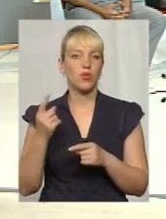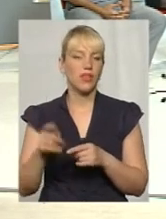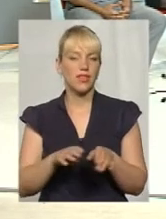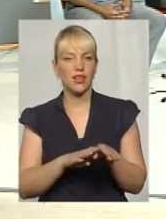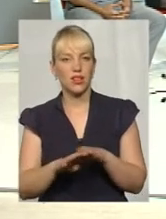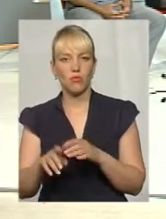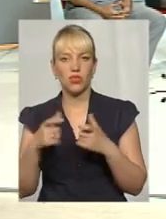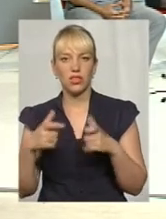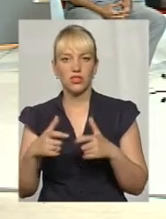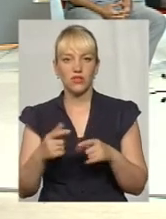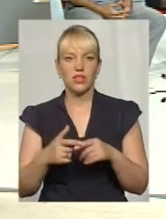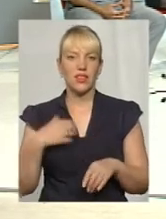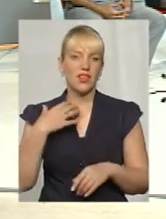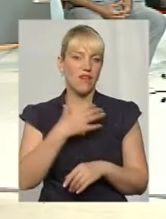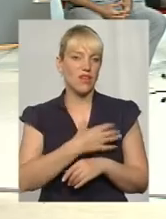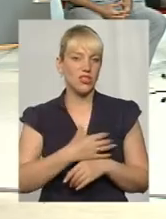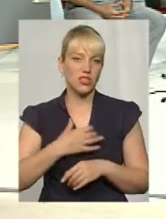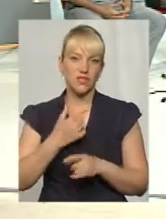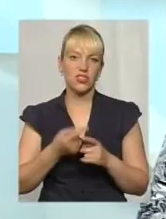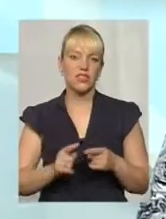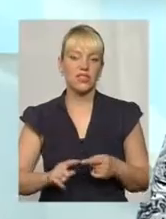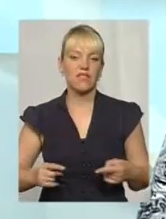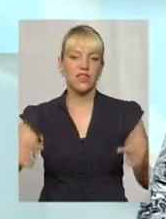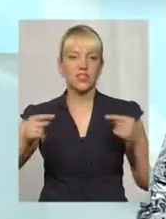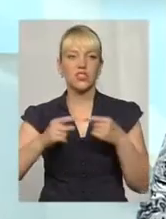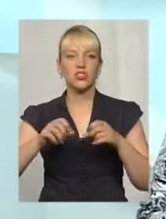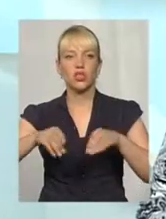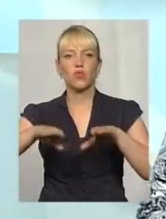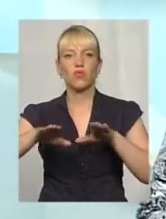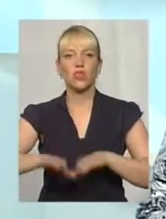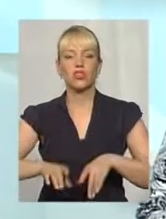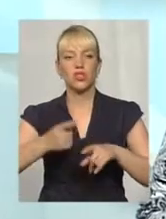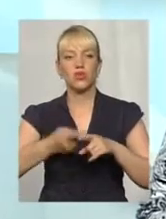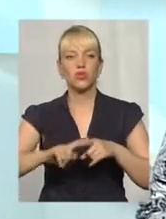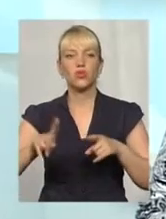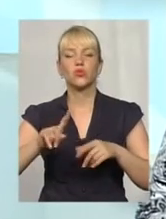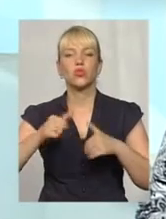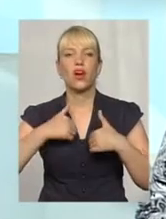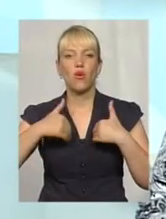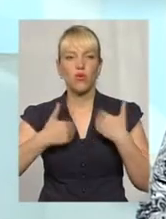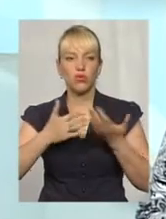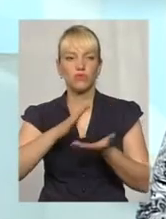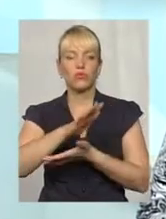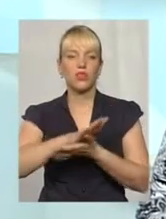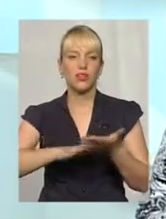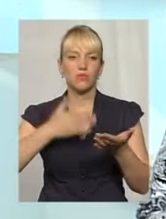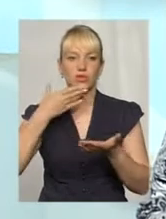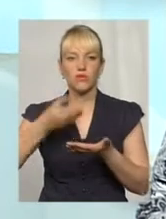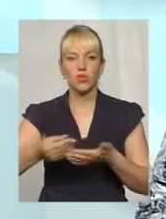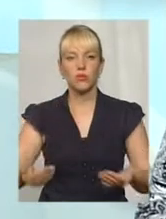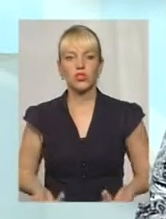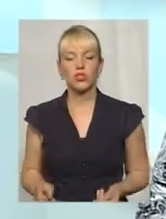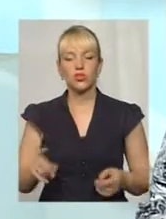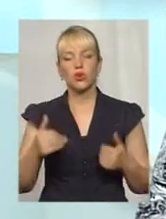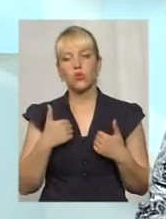тестуванні? Найважливіше – це визначитися у вирішенні того, чого я хочу в подальшому своєму житті. Чи хочу